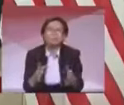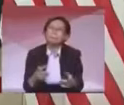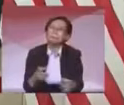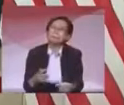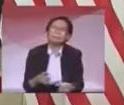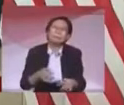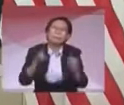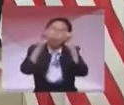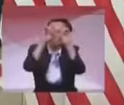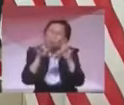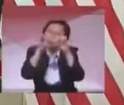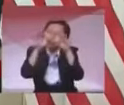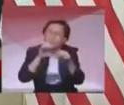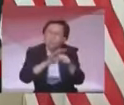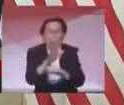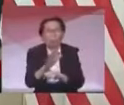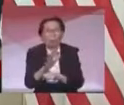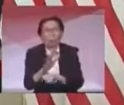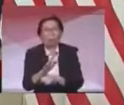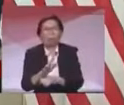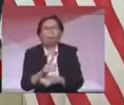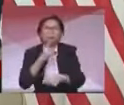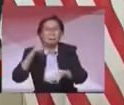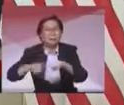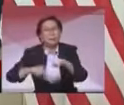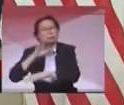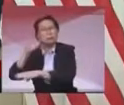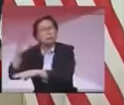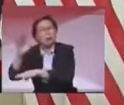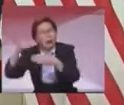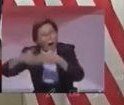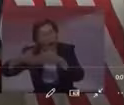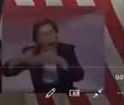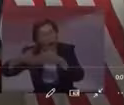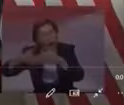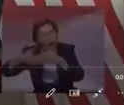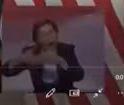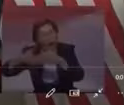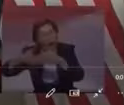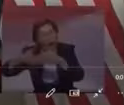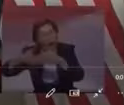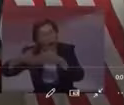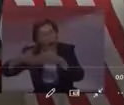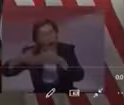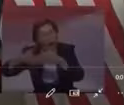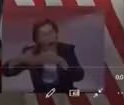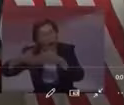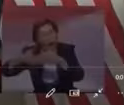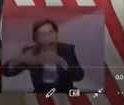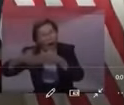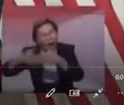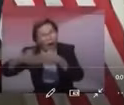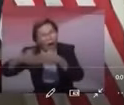dapat menjamin mereka tidak dijangkiti selepas mengambil ujian. Even screening tests